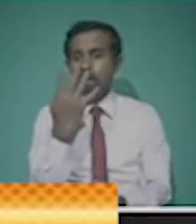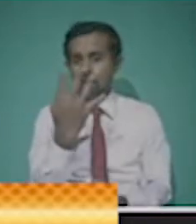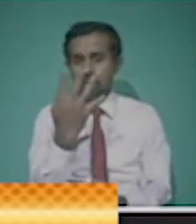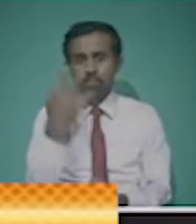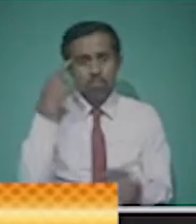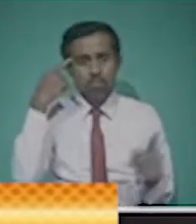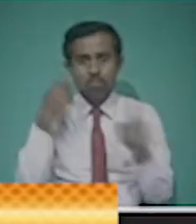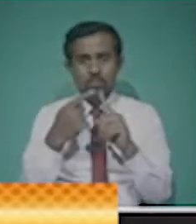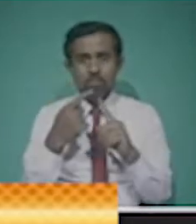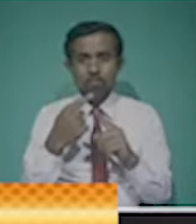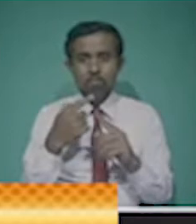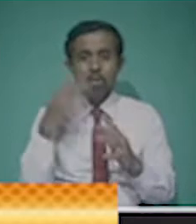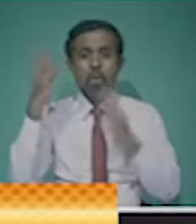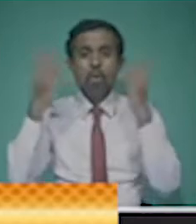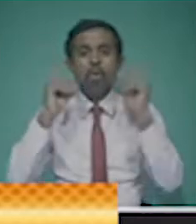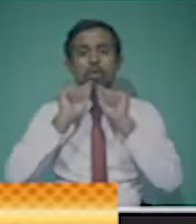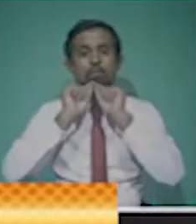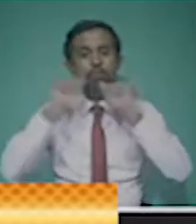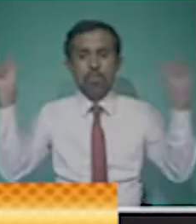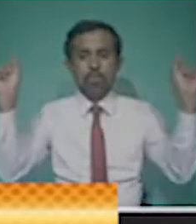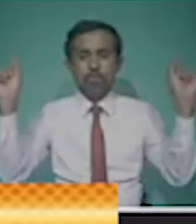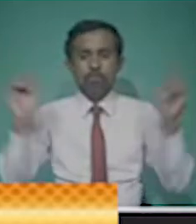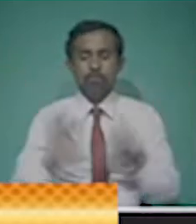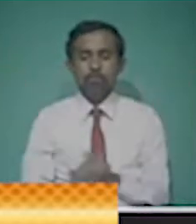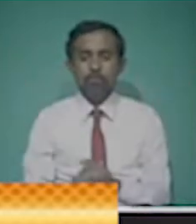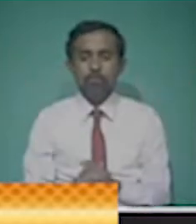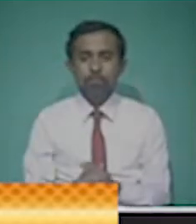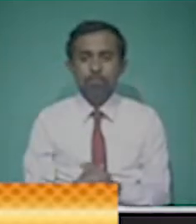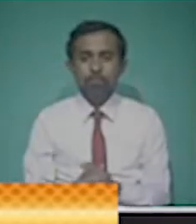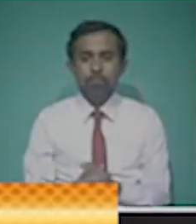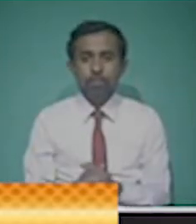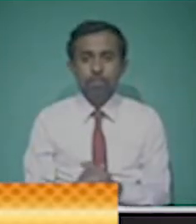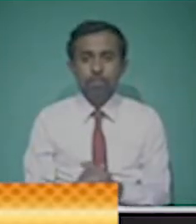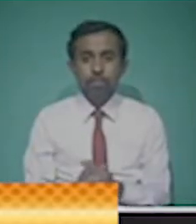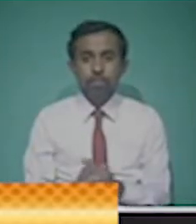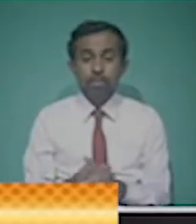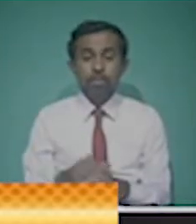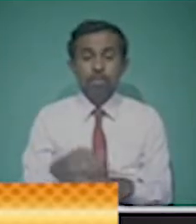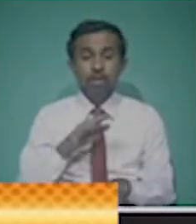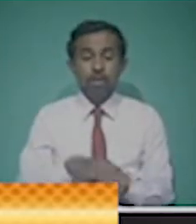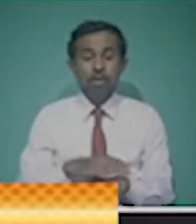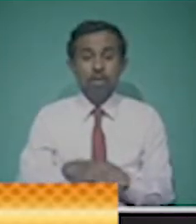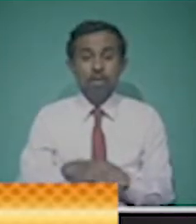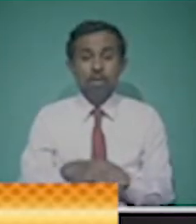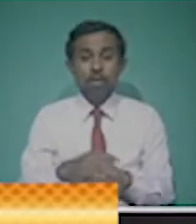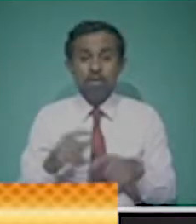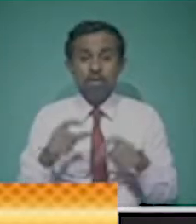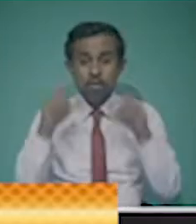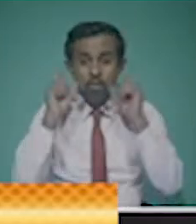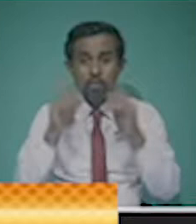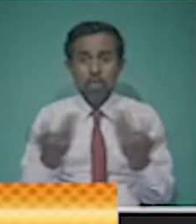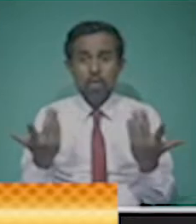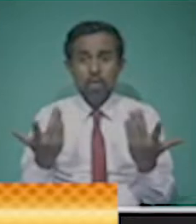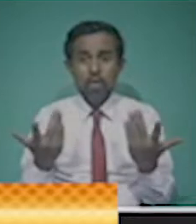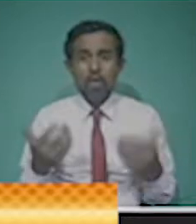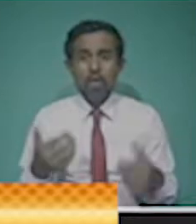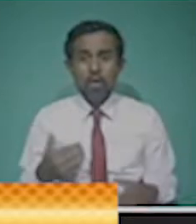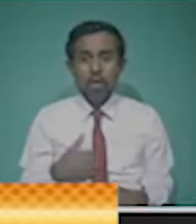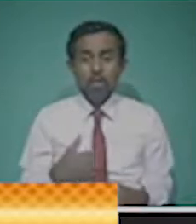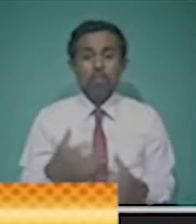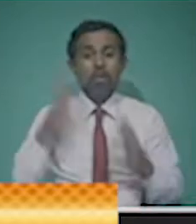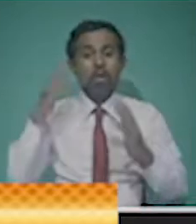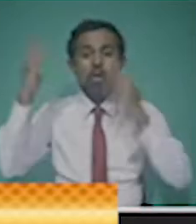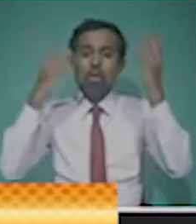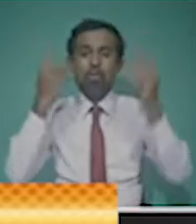சம்பந்தவை தென் லோக்கிட்ட எலிக்கல்ல தீனுமா அதே தீன துவாலகிட்ட கண்ணாடியை கொண்டு பலன் காட்ட தண்ணுவாய்க்க நமக்கு தென் அப்படி அப்படி வட தான் ஜாத்தியந்திரம்